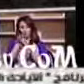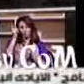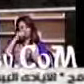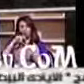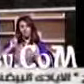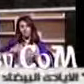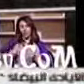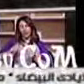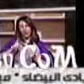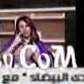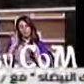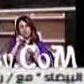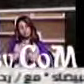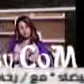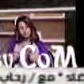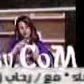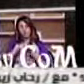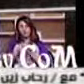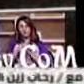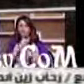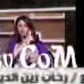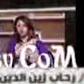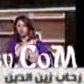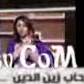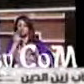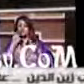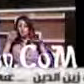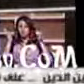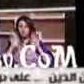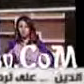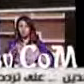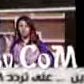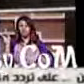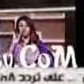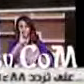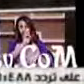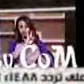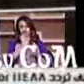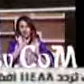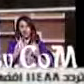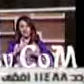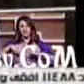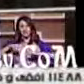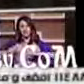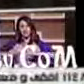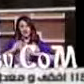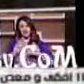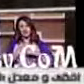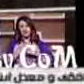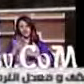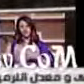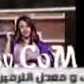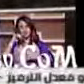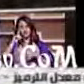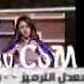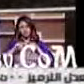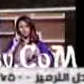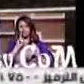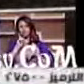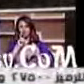جيش هتشارك في تامين محيط مجمع المحاكم بكره بجانب ما تفضل به السيد مدير